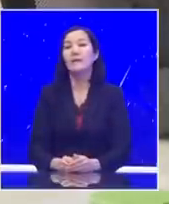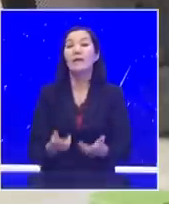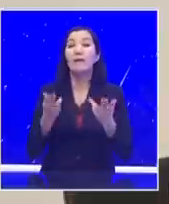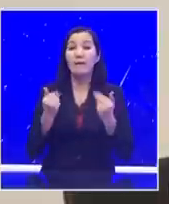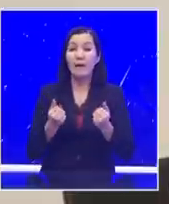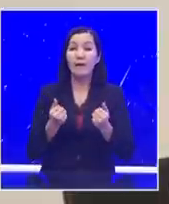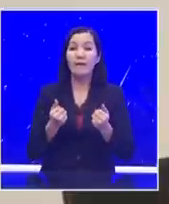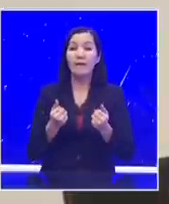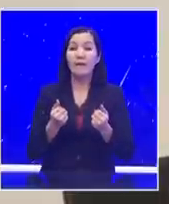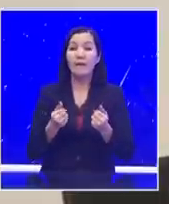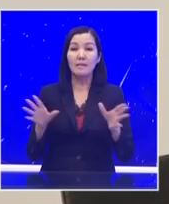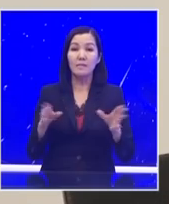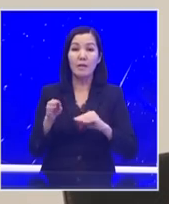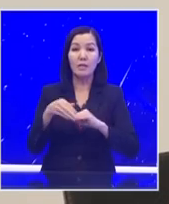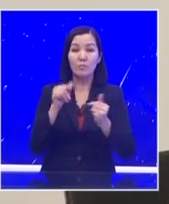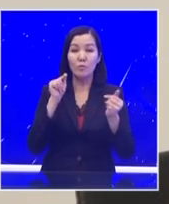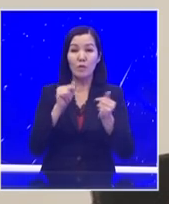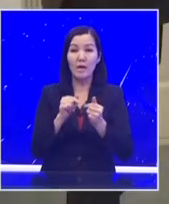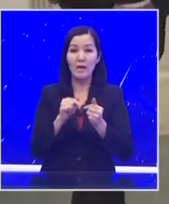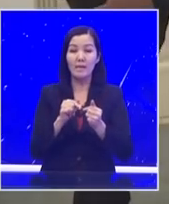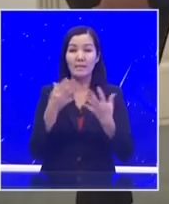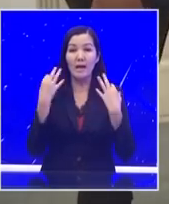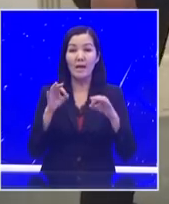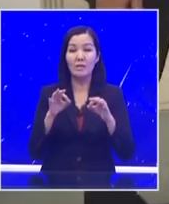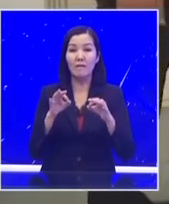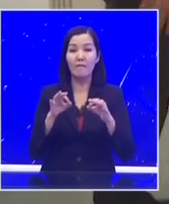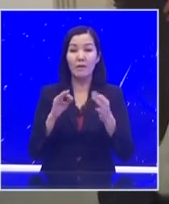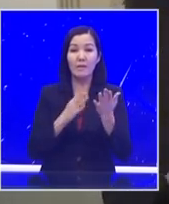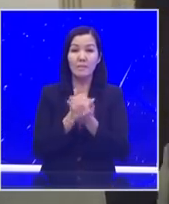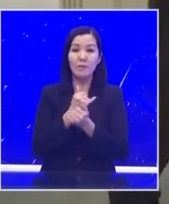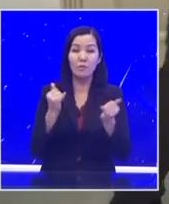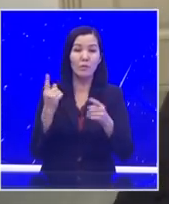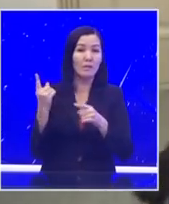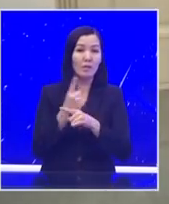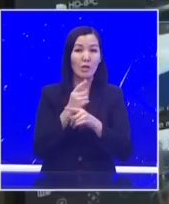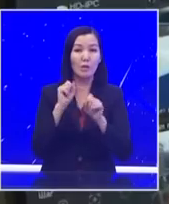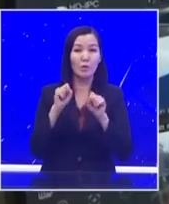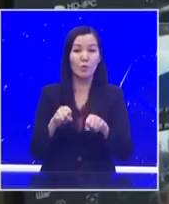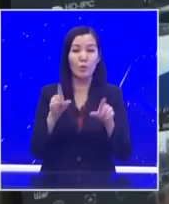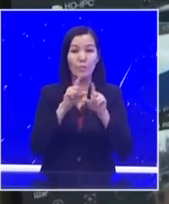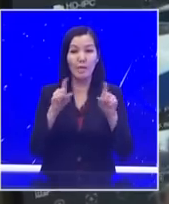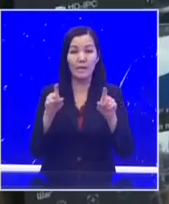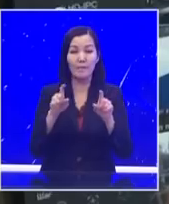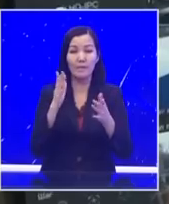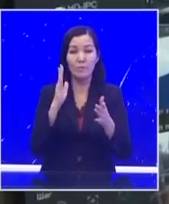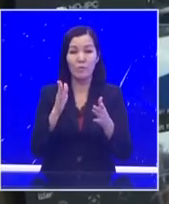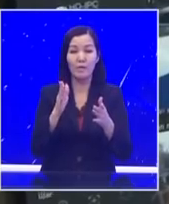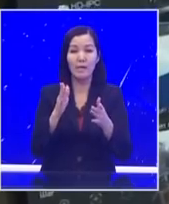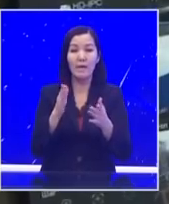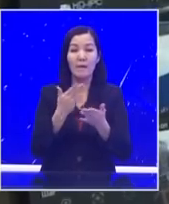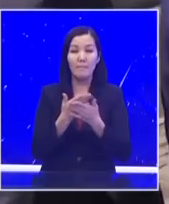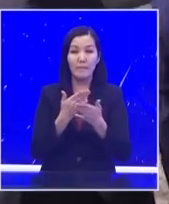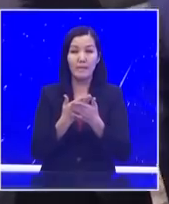ел бойынша сыбайлас жемқорлықпен күрестегі ашық форматта жұмыс істейтін жалғыз құқық қорғау мекемесі болып есептеледі. Айта кету